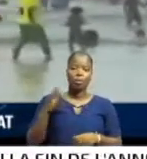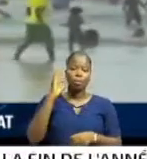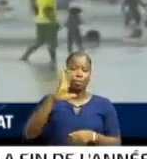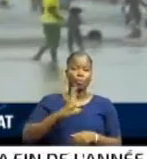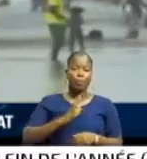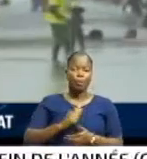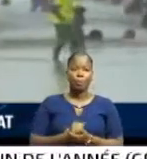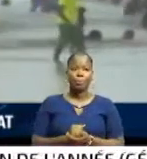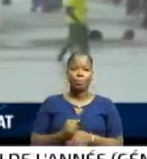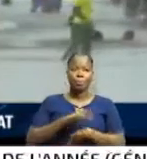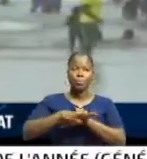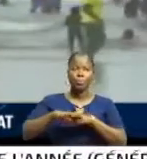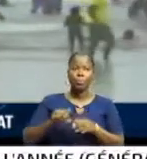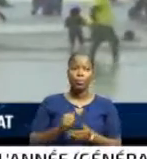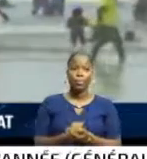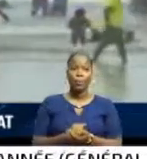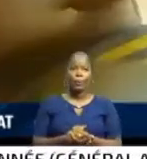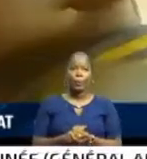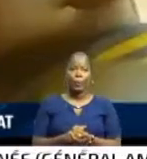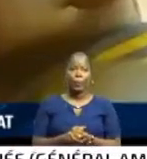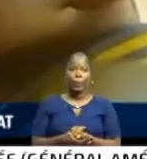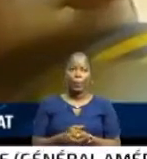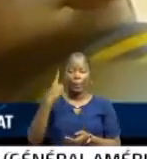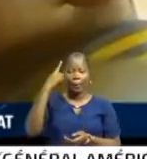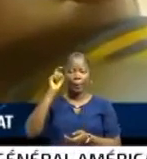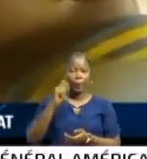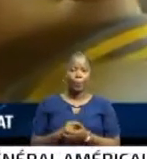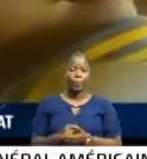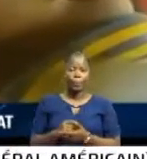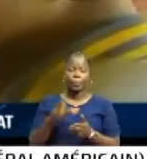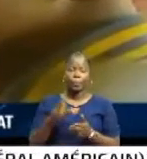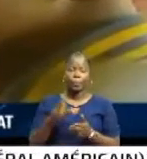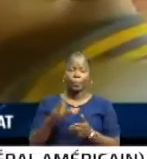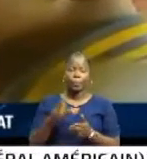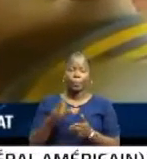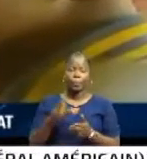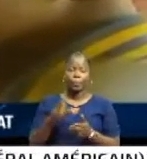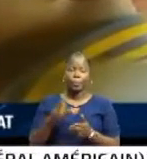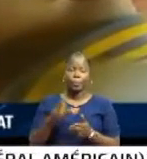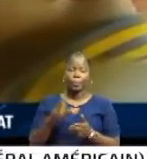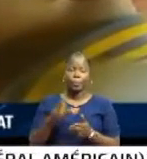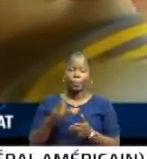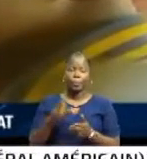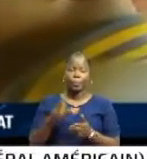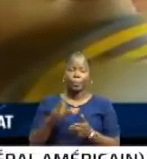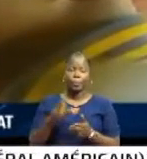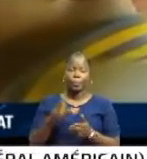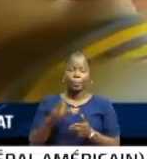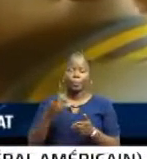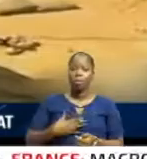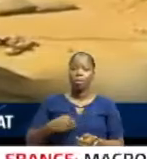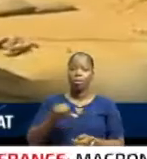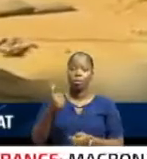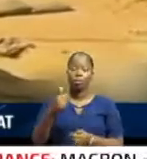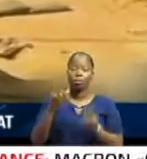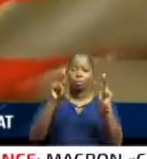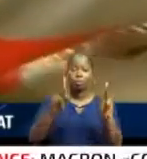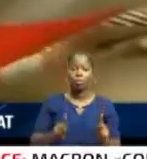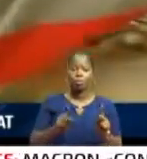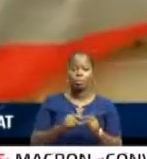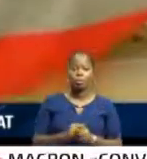constitue aujourd'hui un terreau fertile pour les recruteurs et aux tournois des analystes qui exploitent la misère de la population